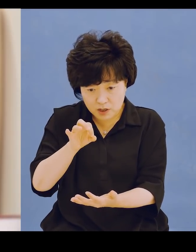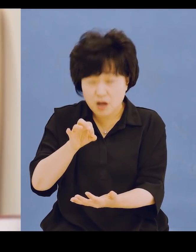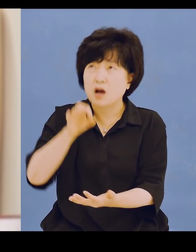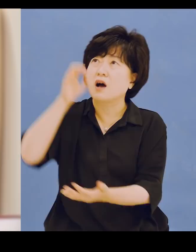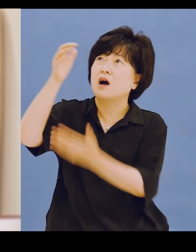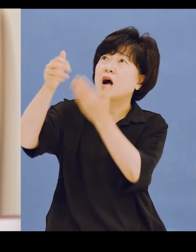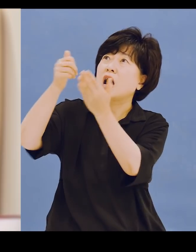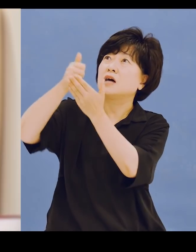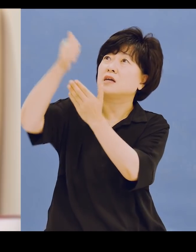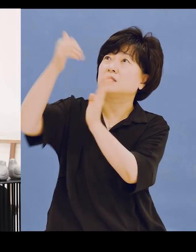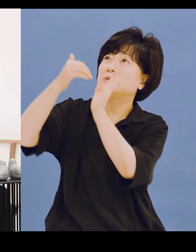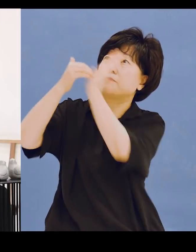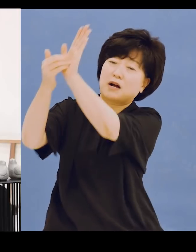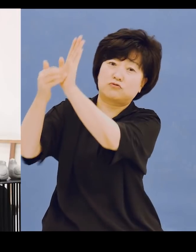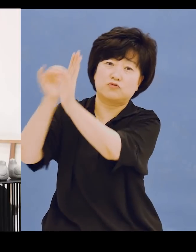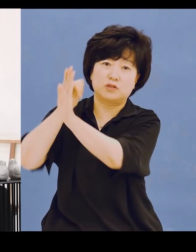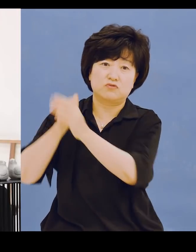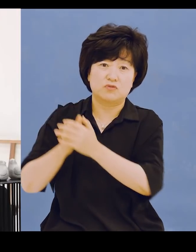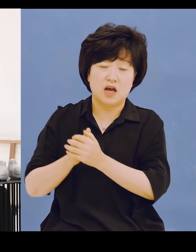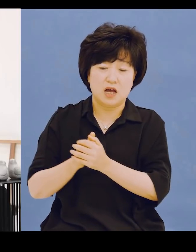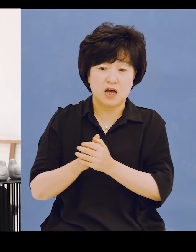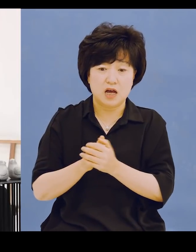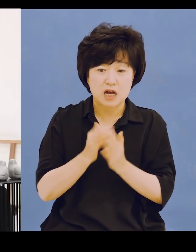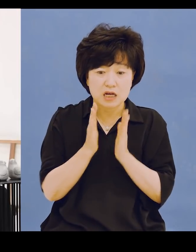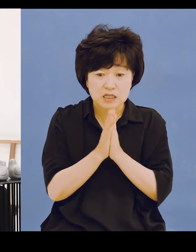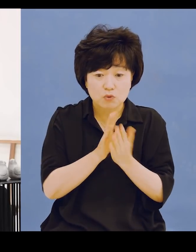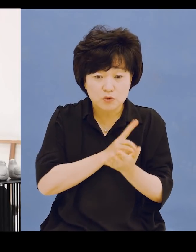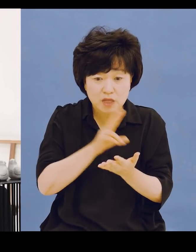순간 깨닫게 되었어요. 어디에? 이 몇 줄 안